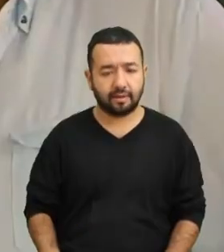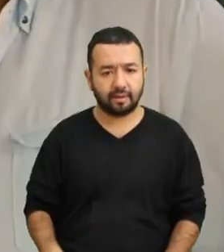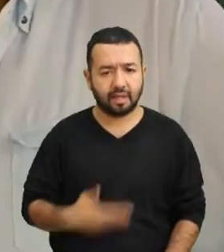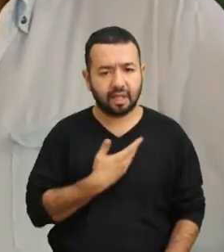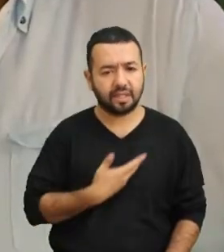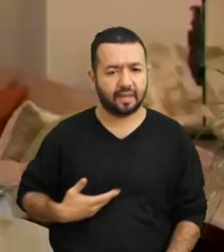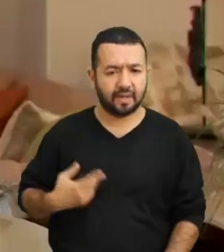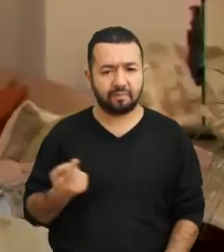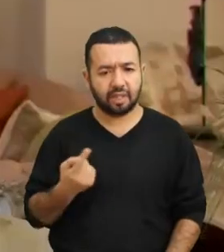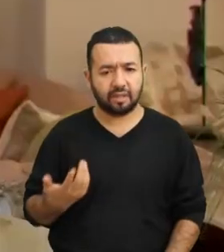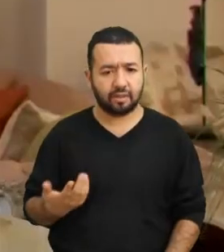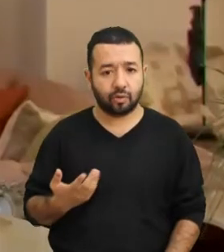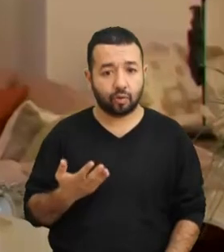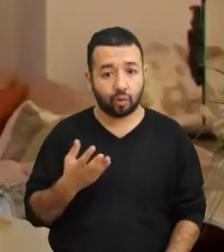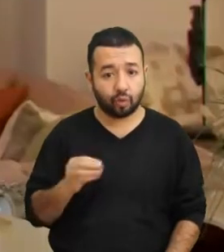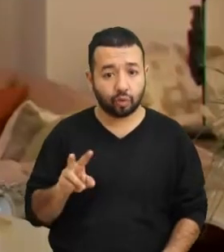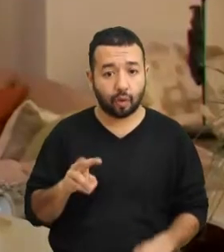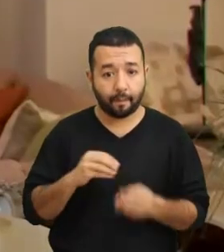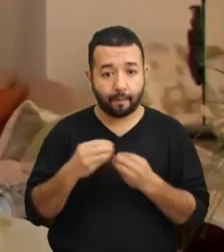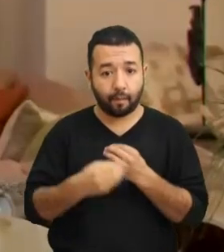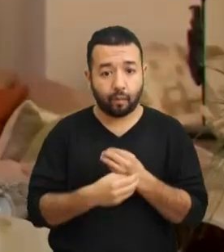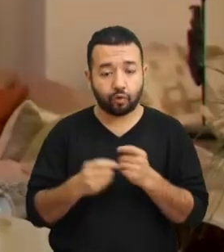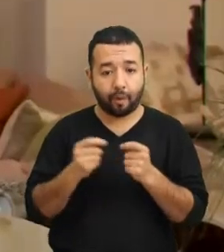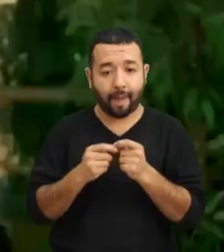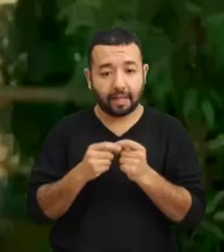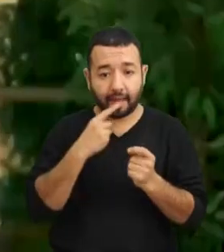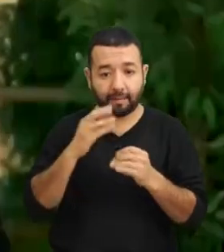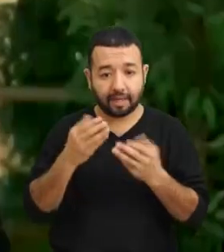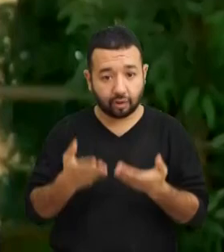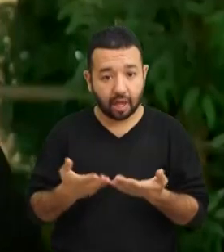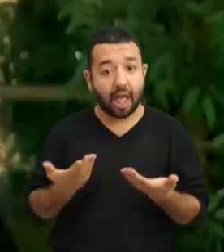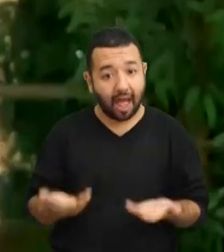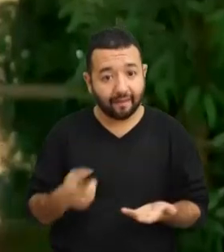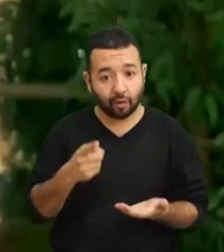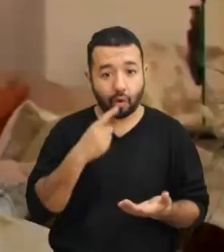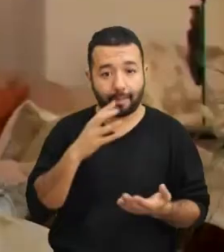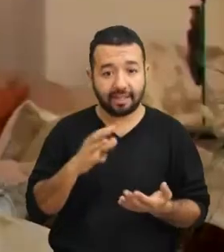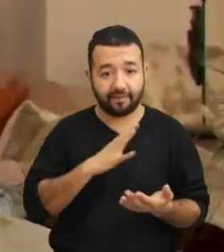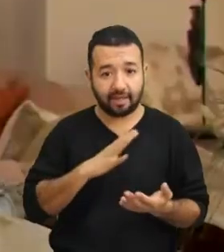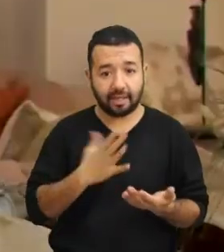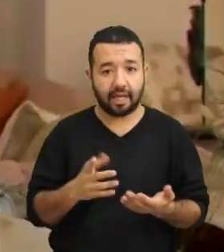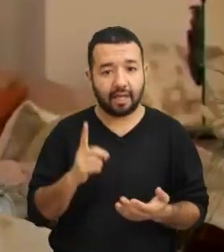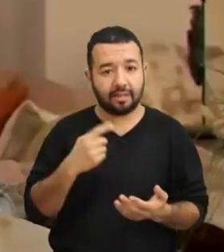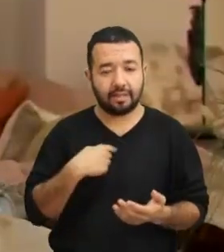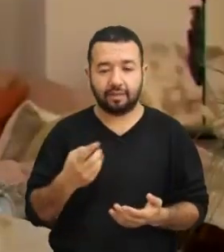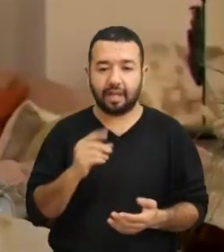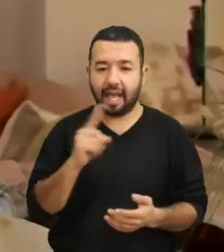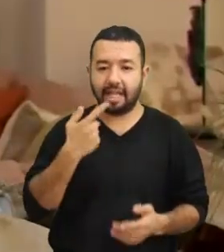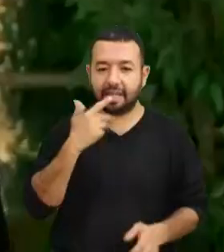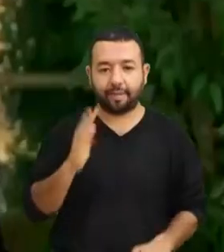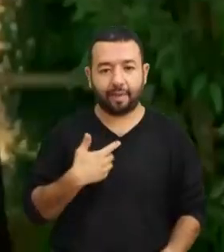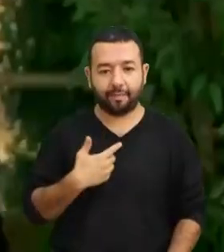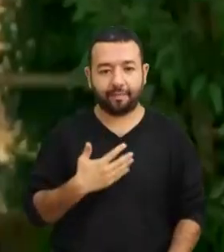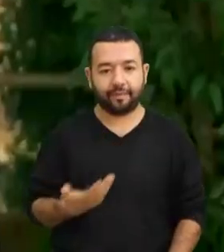En sevdiğim şey... Yoksa muzlu bal bademli pasta mı var? Evet, evet ta kendisi. Ah, evet işte ona hayır